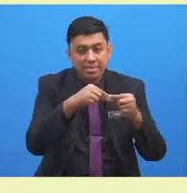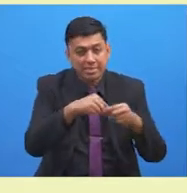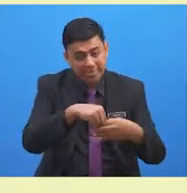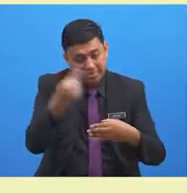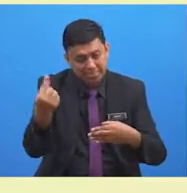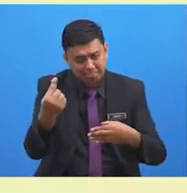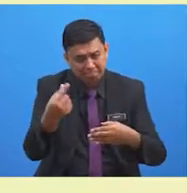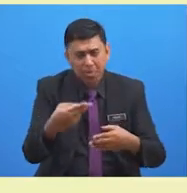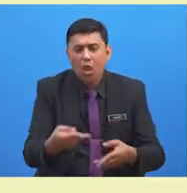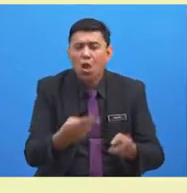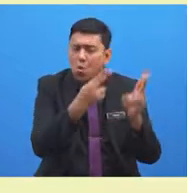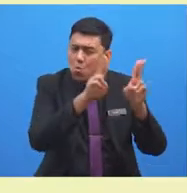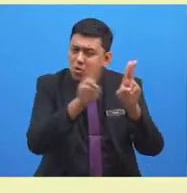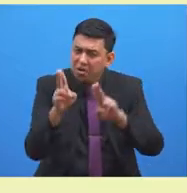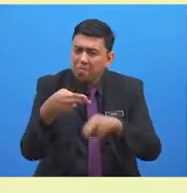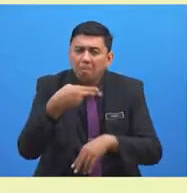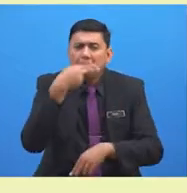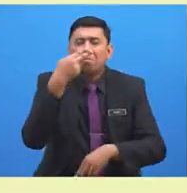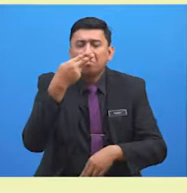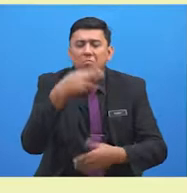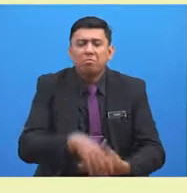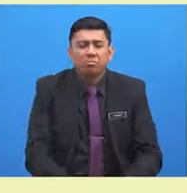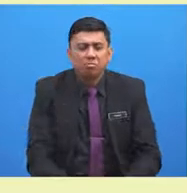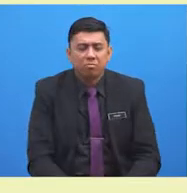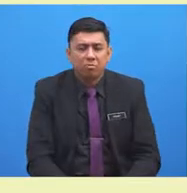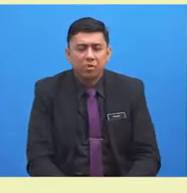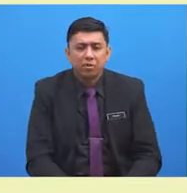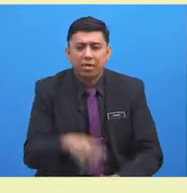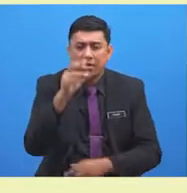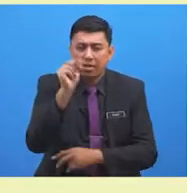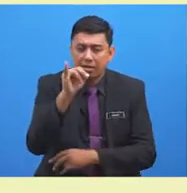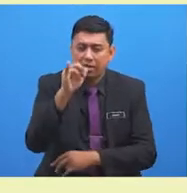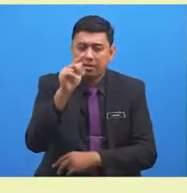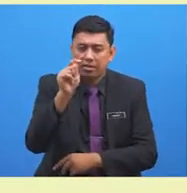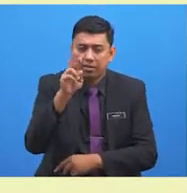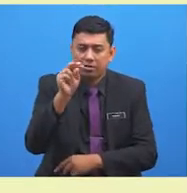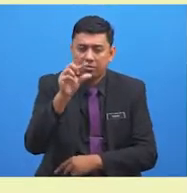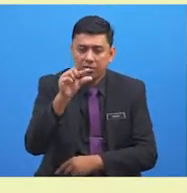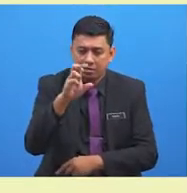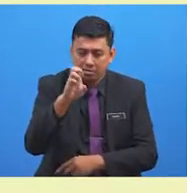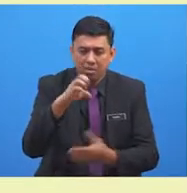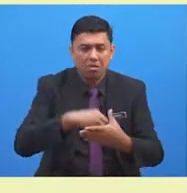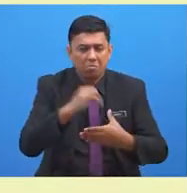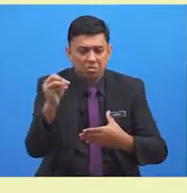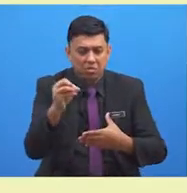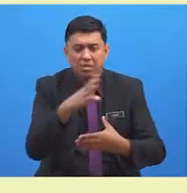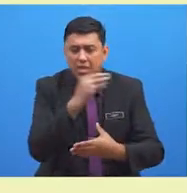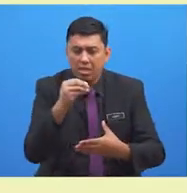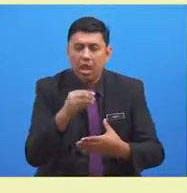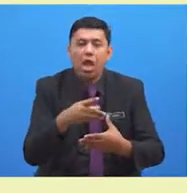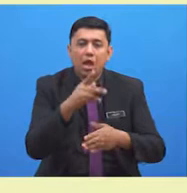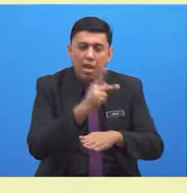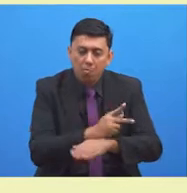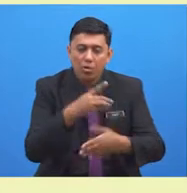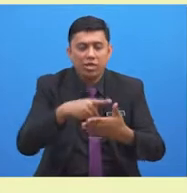Udara yang kita hirup adalah campuran gas, terutamanya nitrogen, oksigen dan karbon